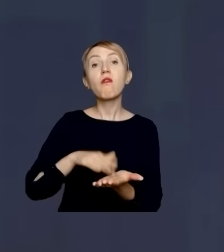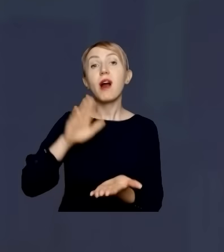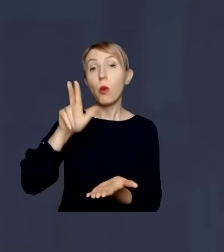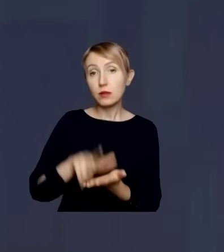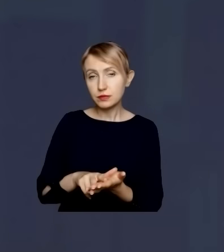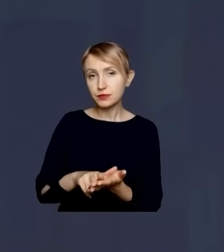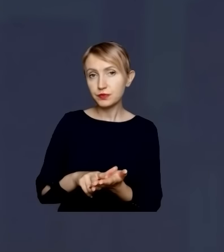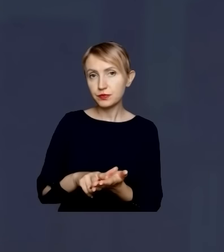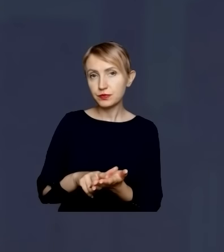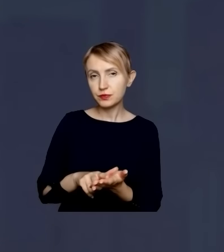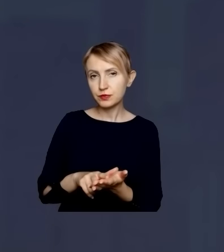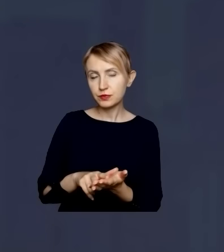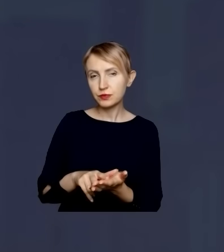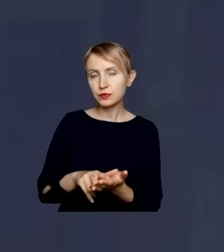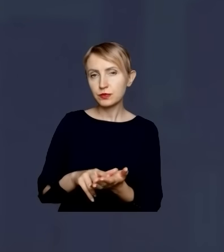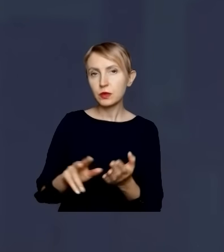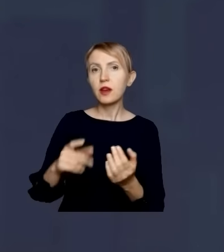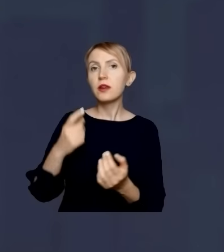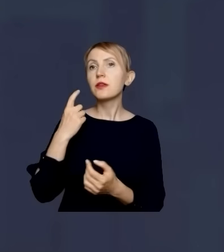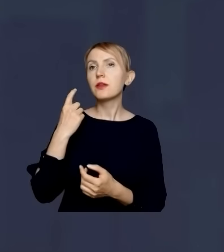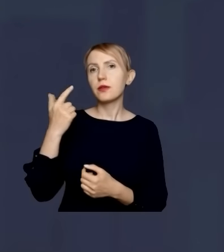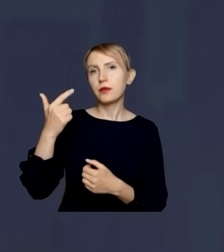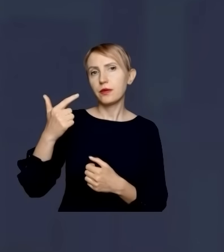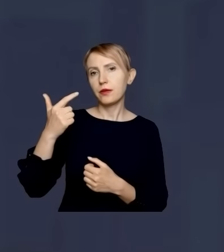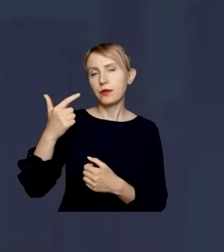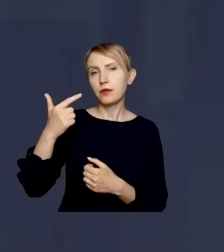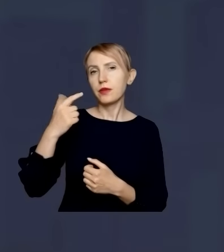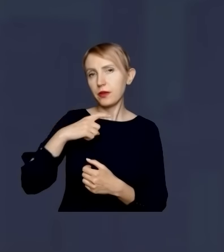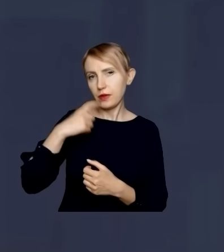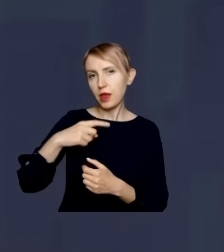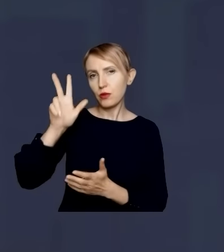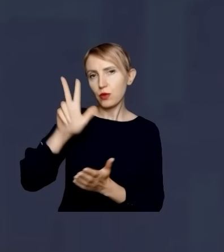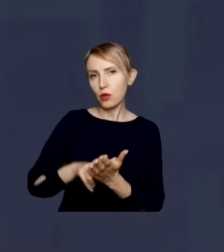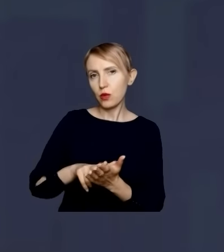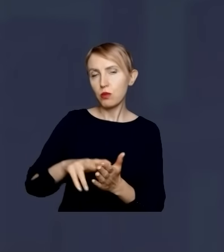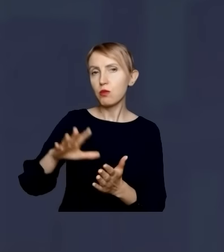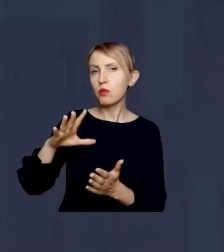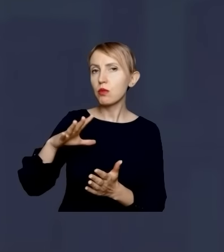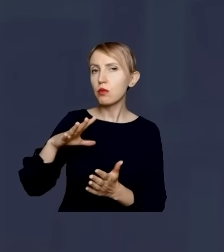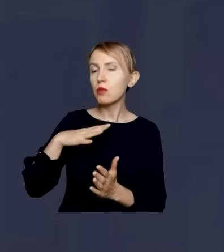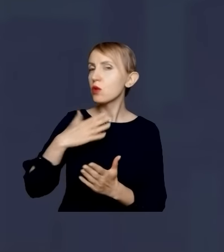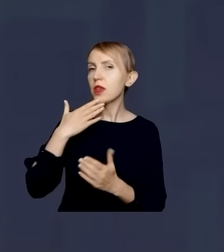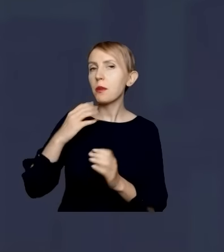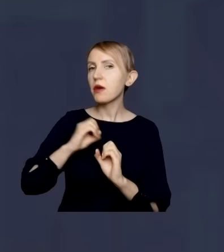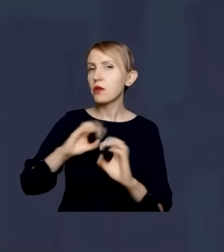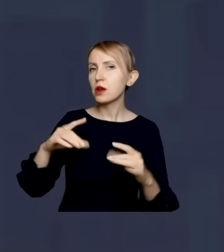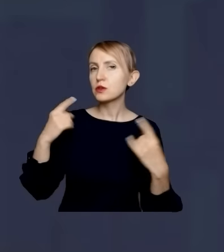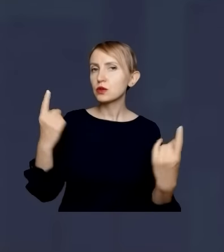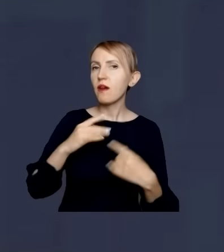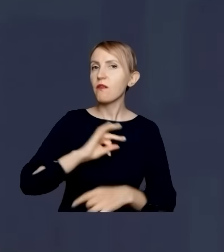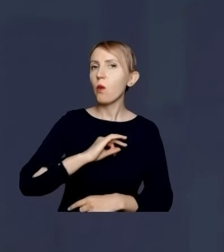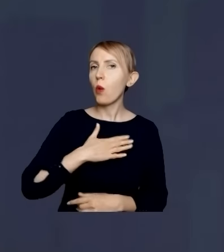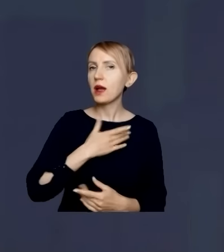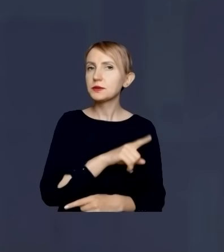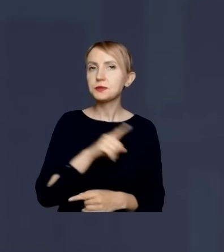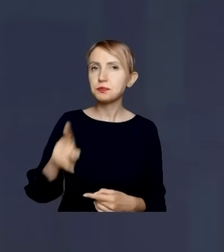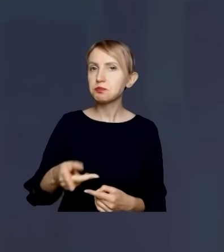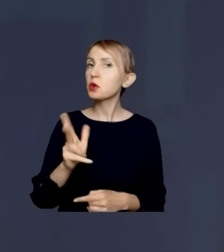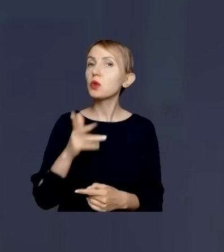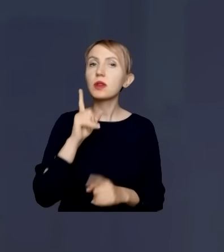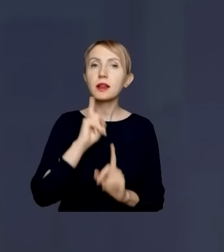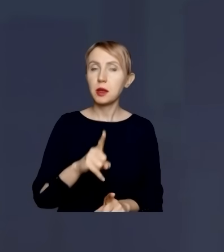numer 40 w kwietniu, mówiąca o tym, że ponieważ jest niewyjaśniona sytuacja właścicielska, kto jest